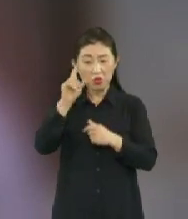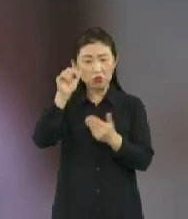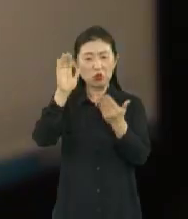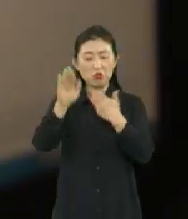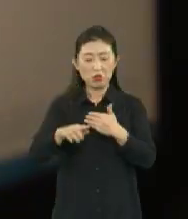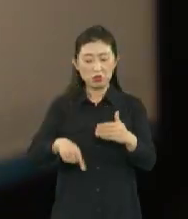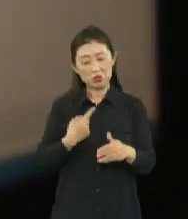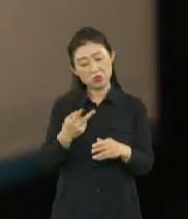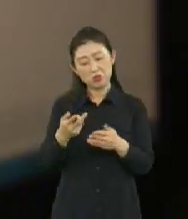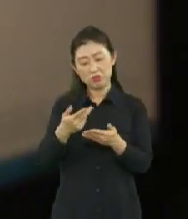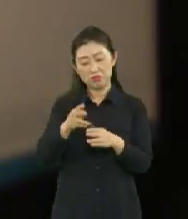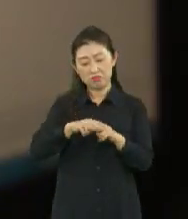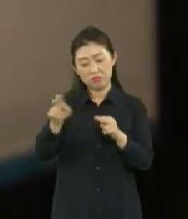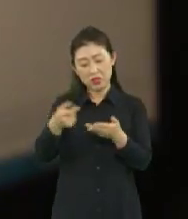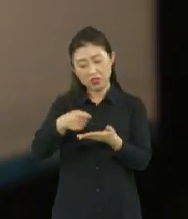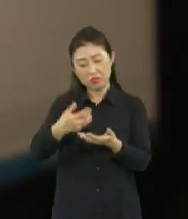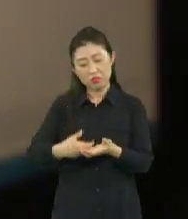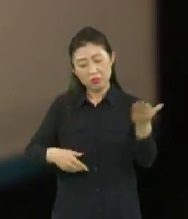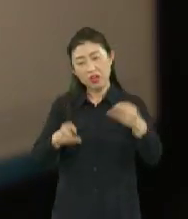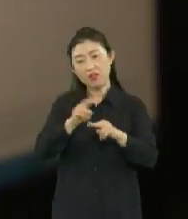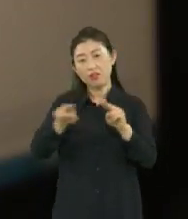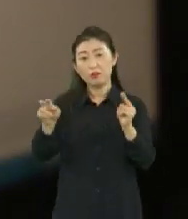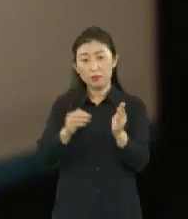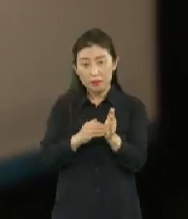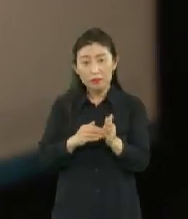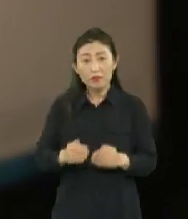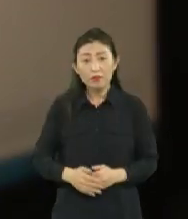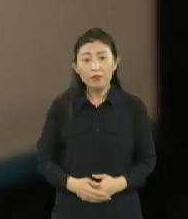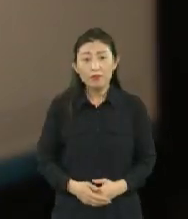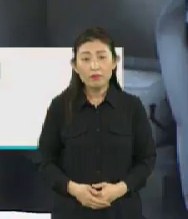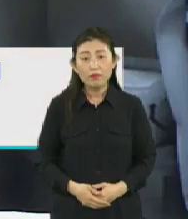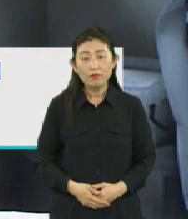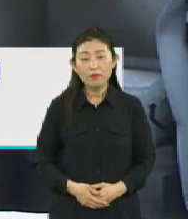만에 스스로 사표를 제출해 퇴직했습니다.